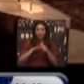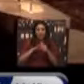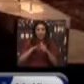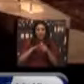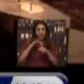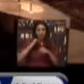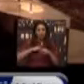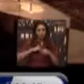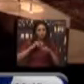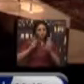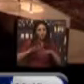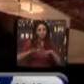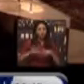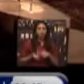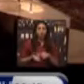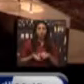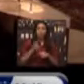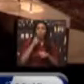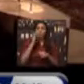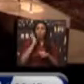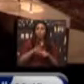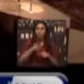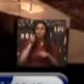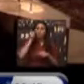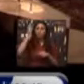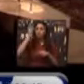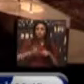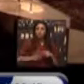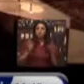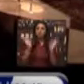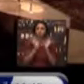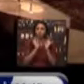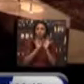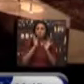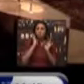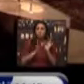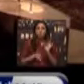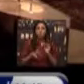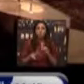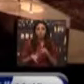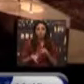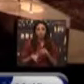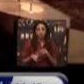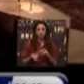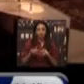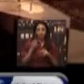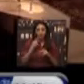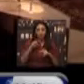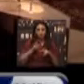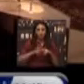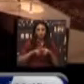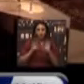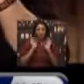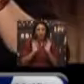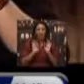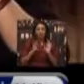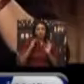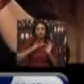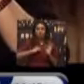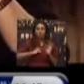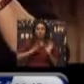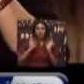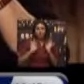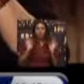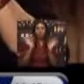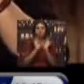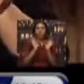قالي لا. الحب القلب موجود زي ما هو، المشاعر موجودة حسب الشخصيات. يعني